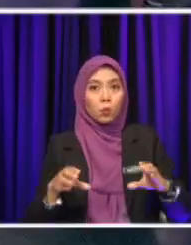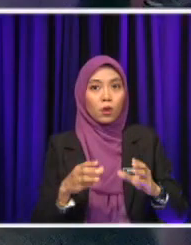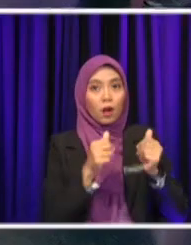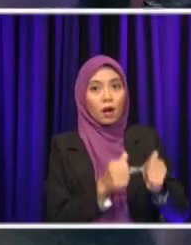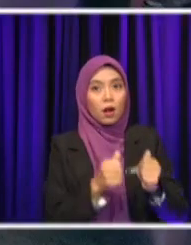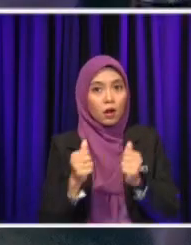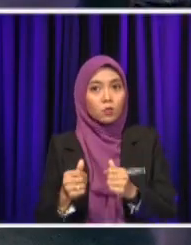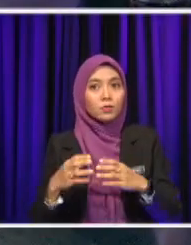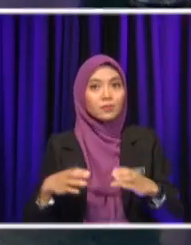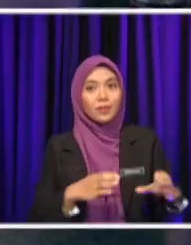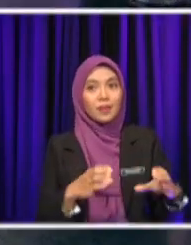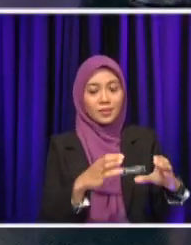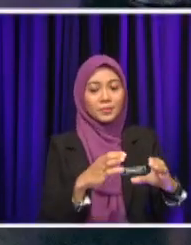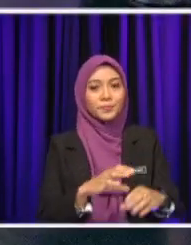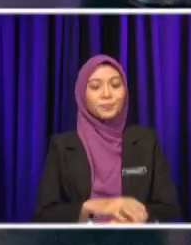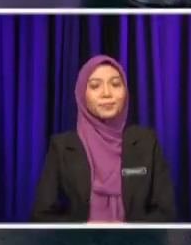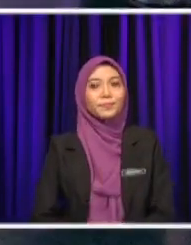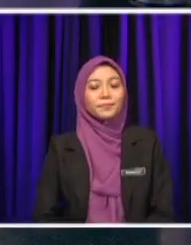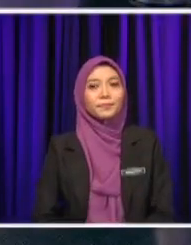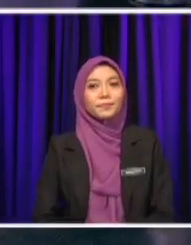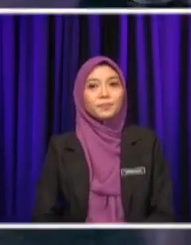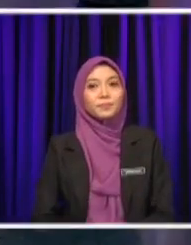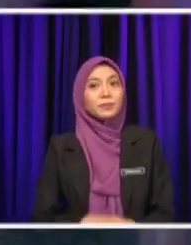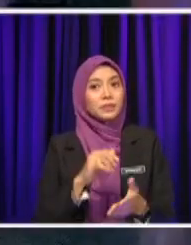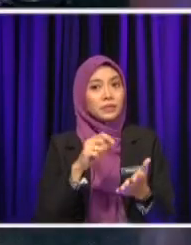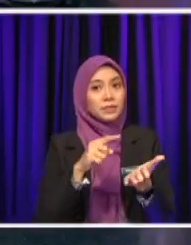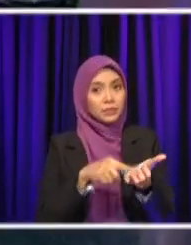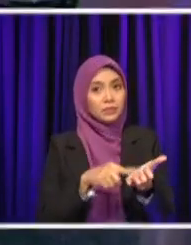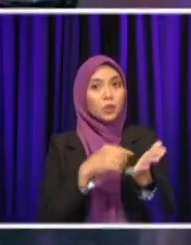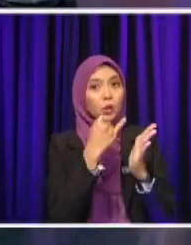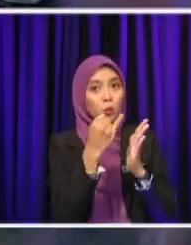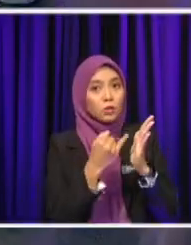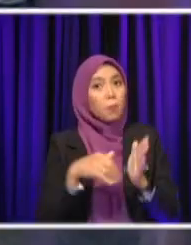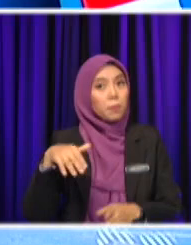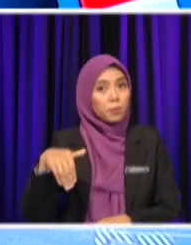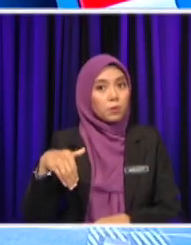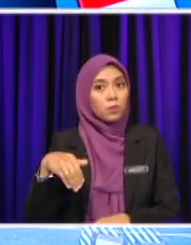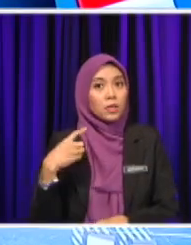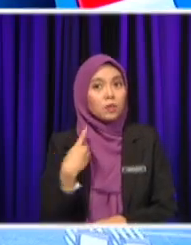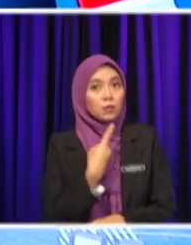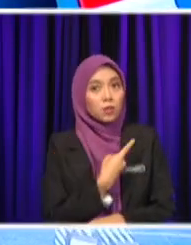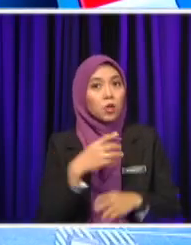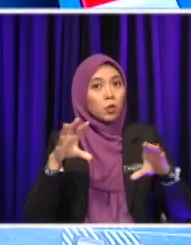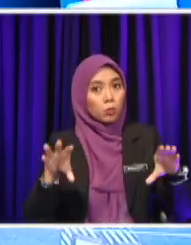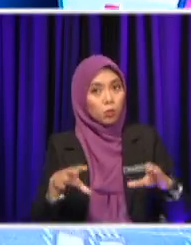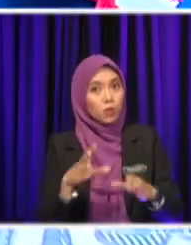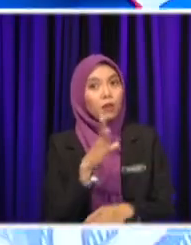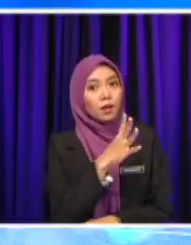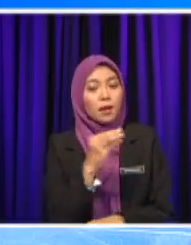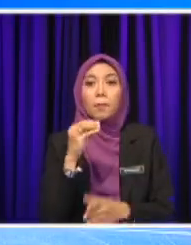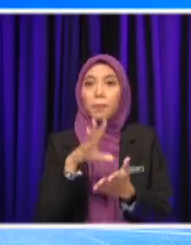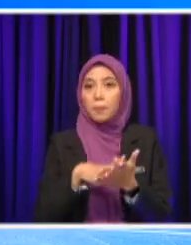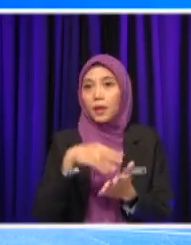dia. Baik, cikgu. Ini di antara kalau kita sebut lakaran sebelum kita buat tentang topik kita pada hari ini,